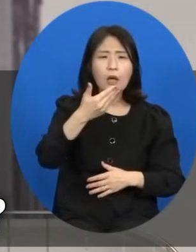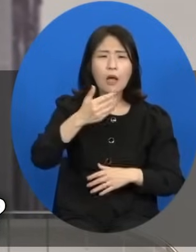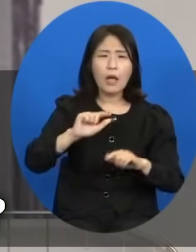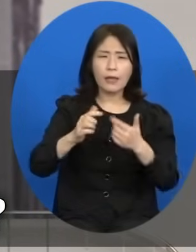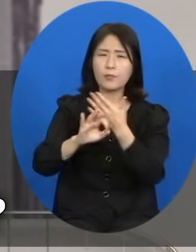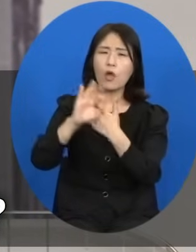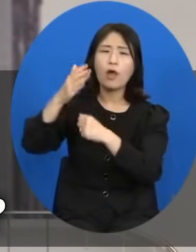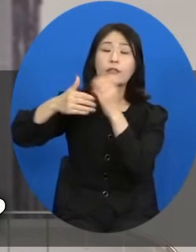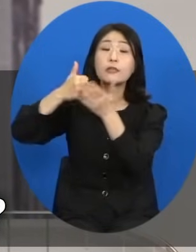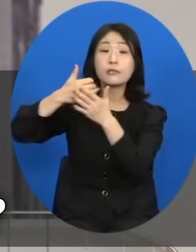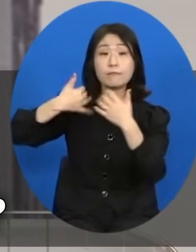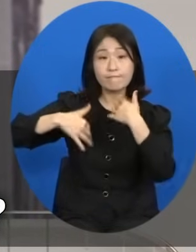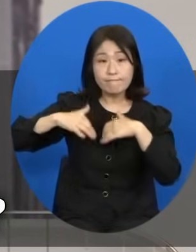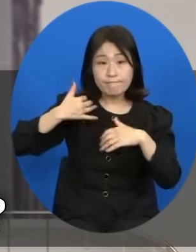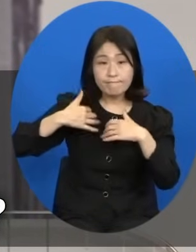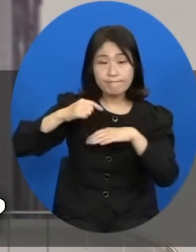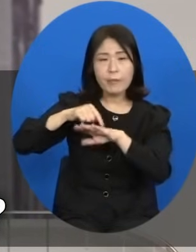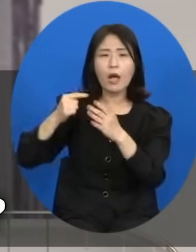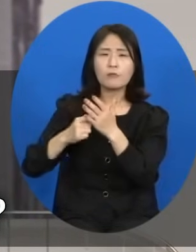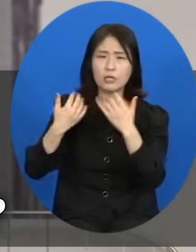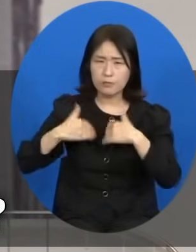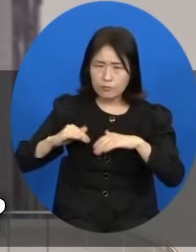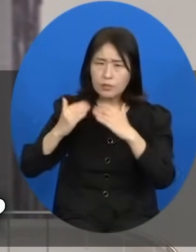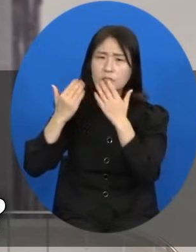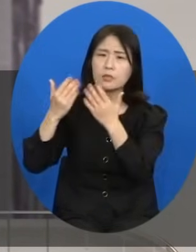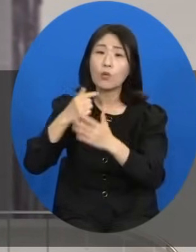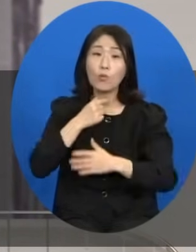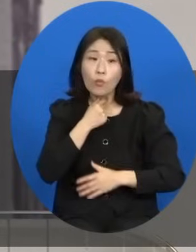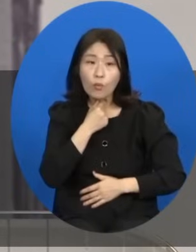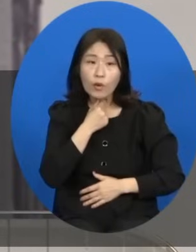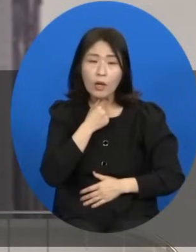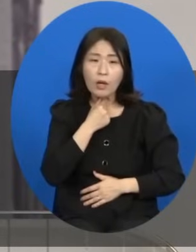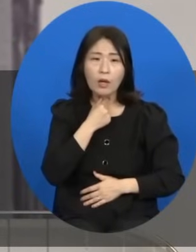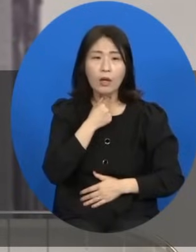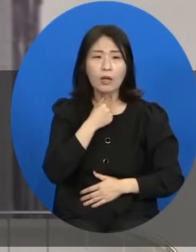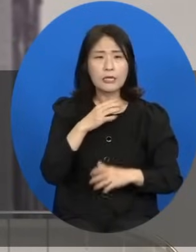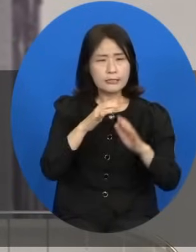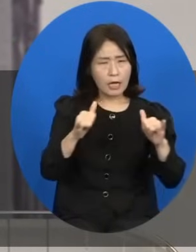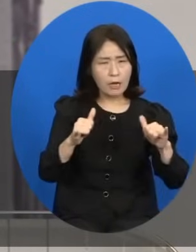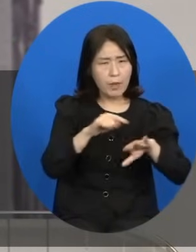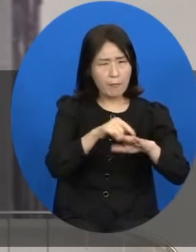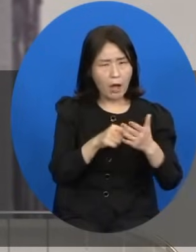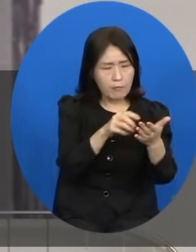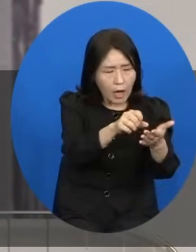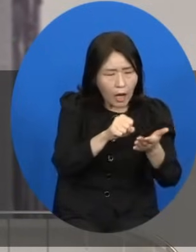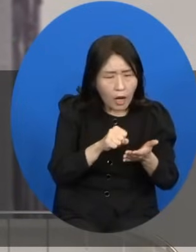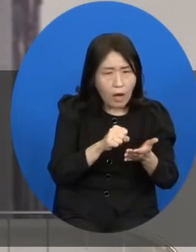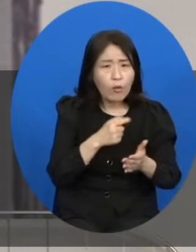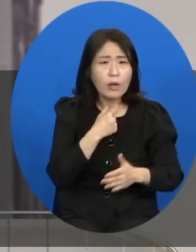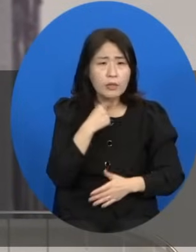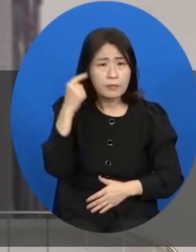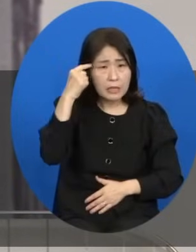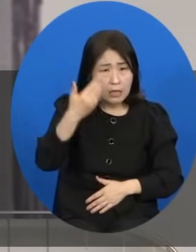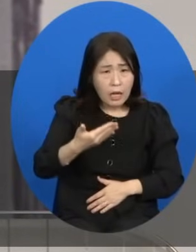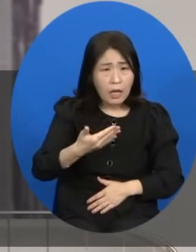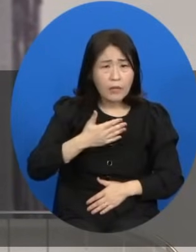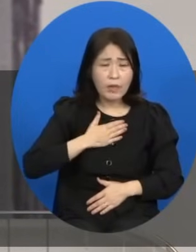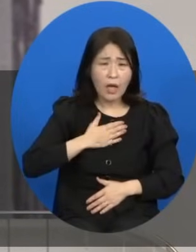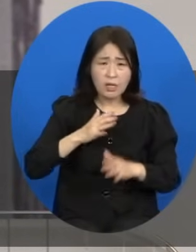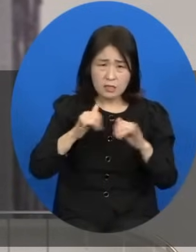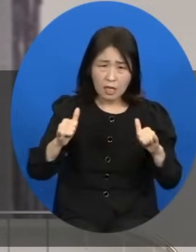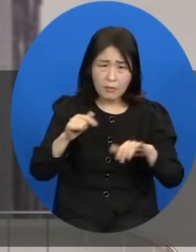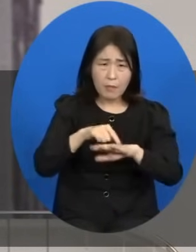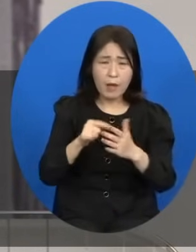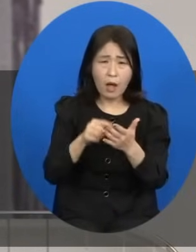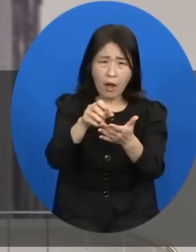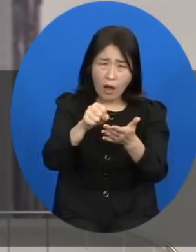마음을 기쁘게 해 드리려고 하고 있습니까 아니면 사람의 환심을 사려고 하고 있습니까 내가 아직도 사람의 환심을 사려고